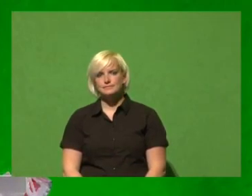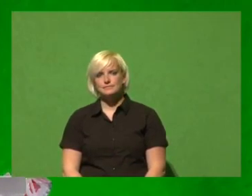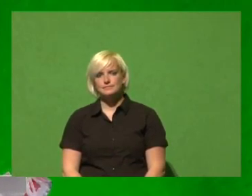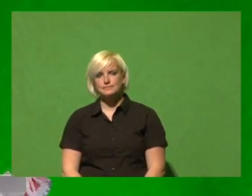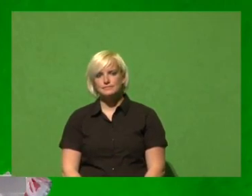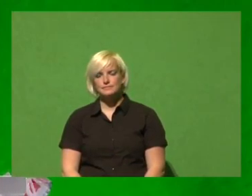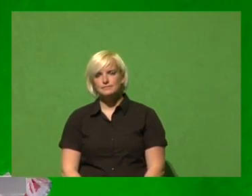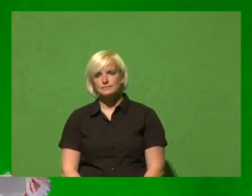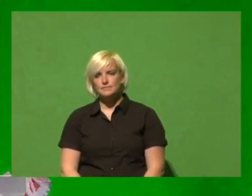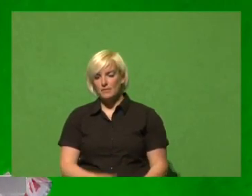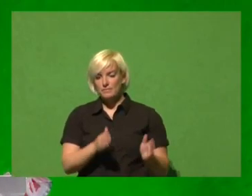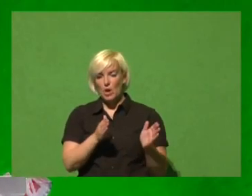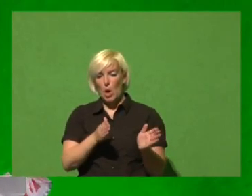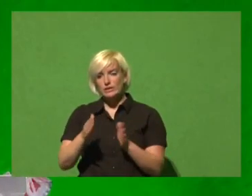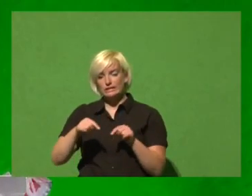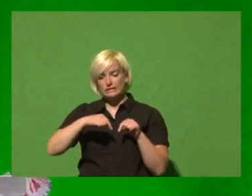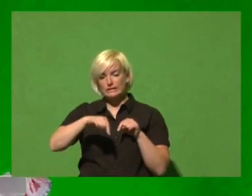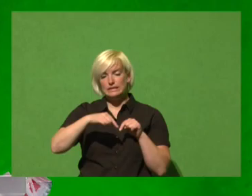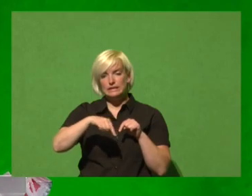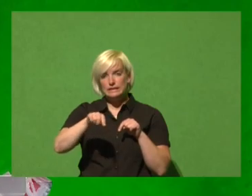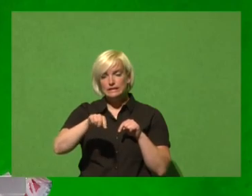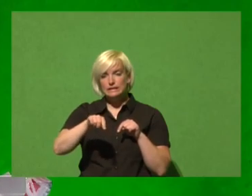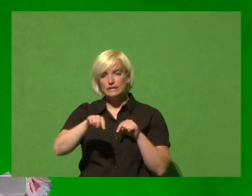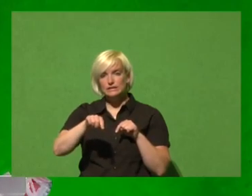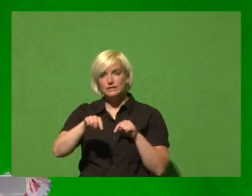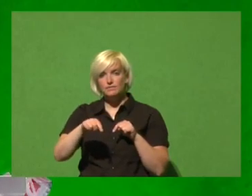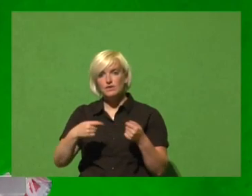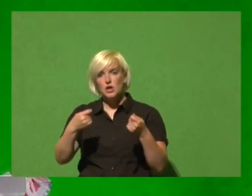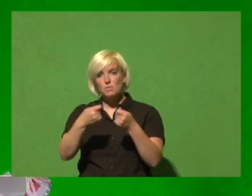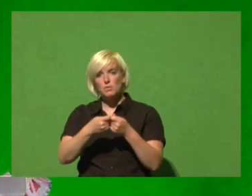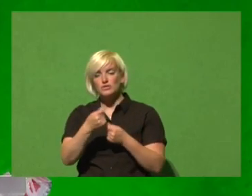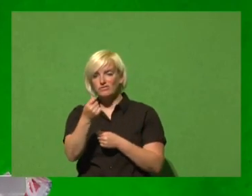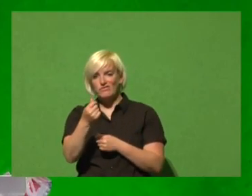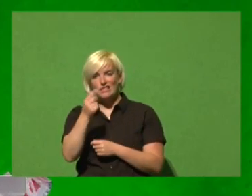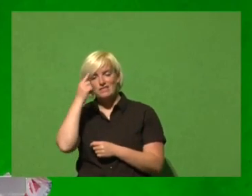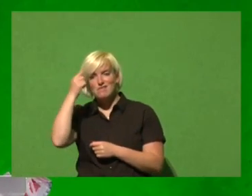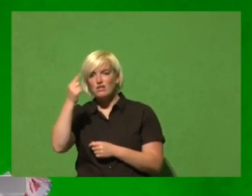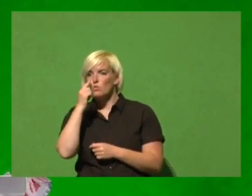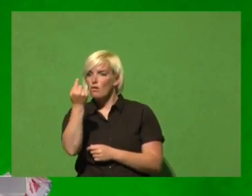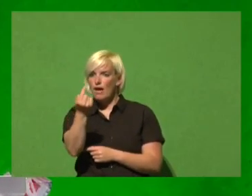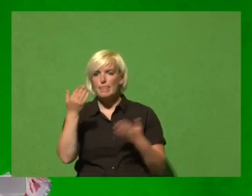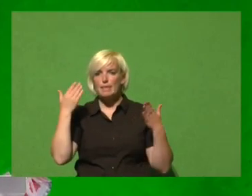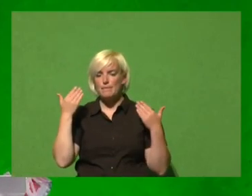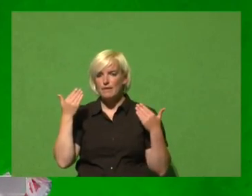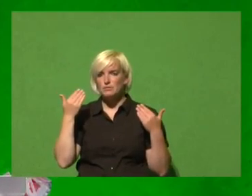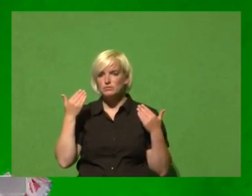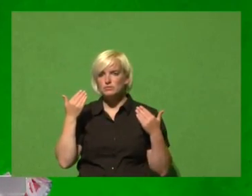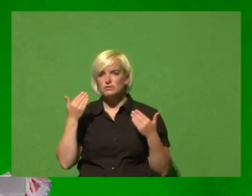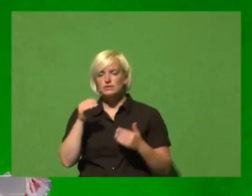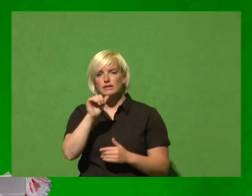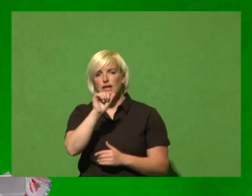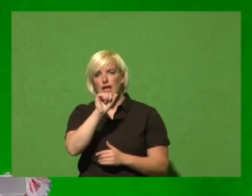Für die ordentliche Delegierte zum Bundesfinanzrat liegt uns bisher eine Bewerbung vor, zwar die Bewerbung von